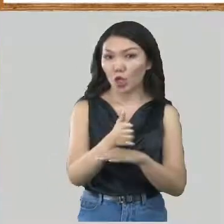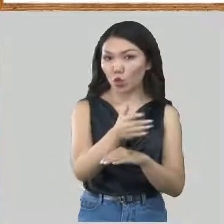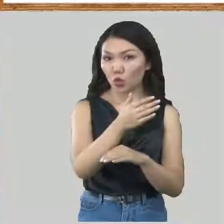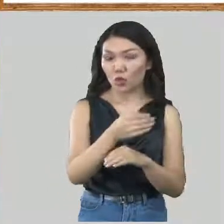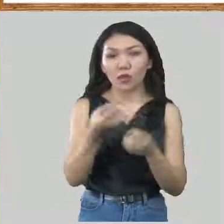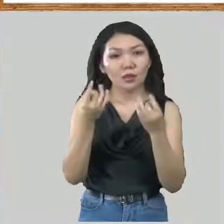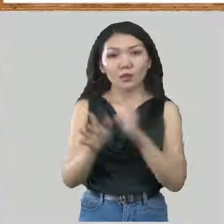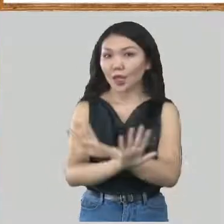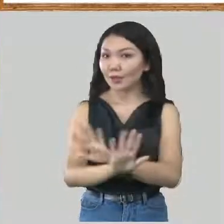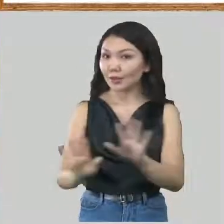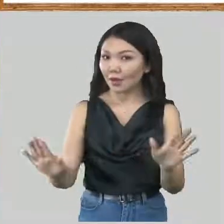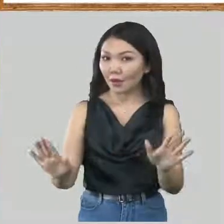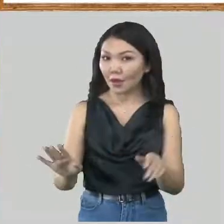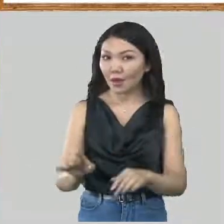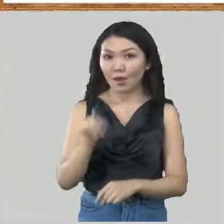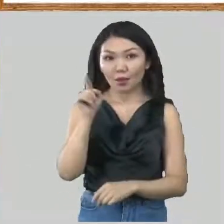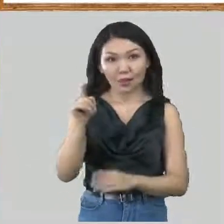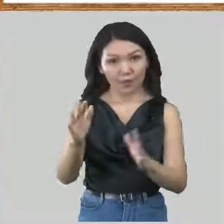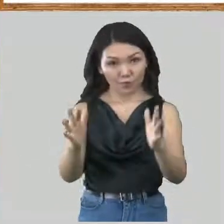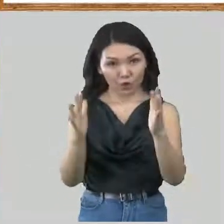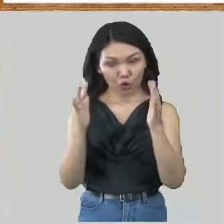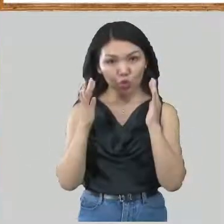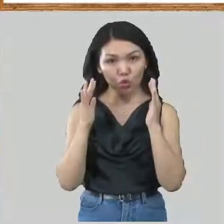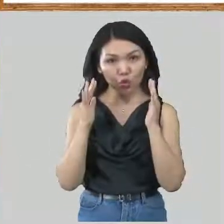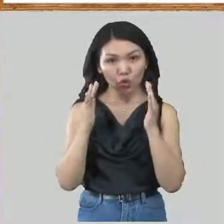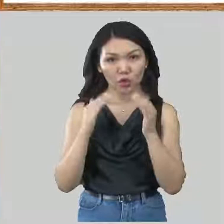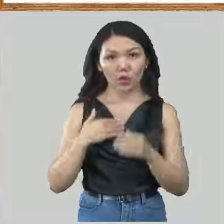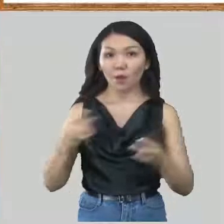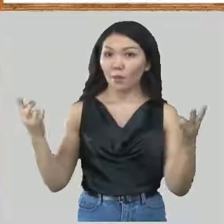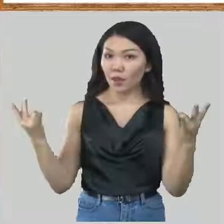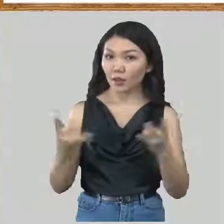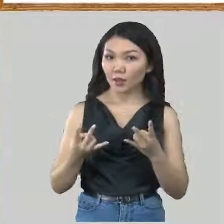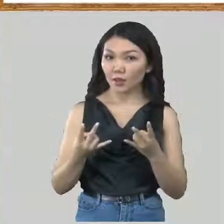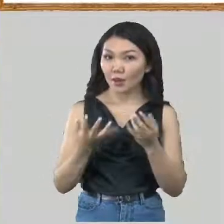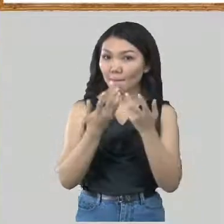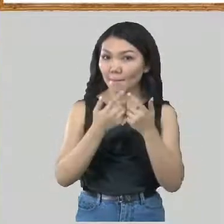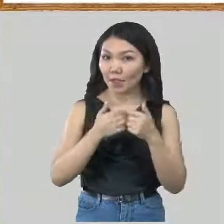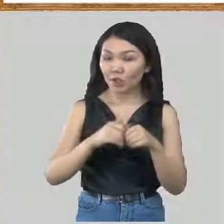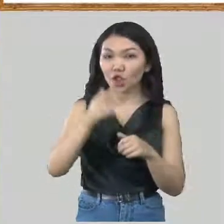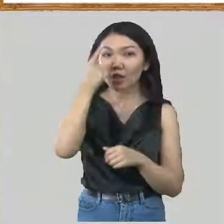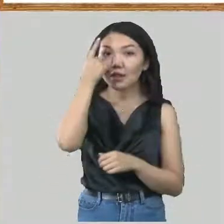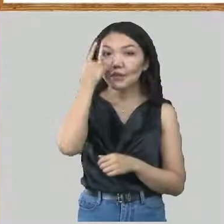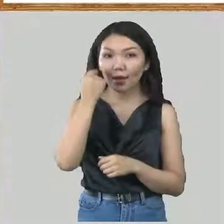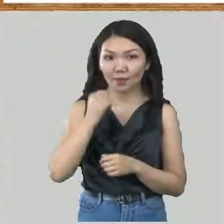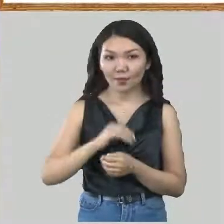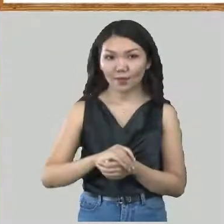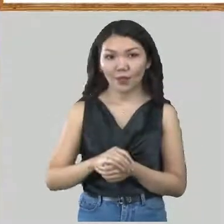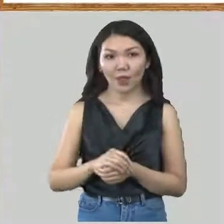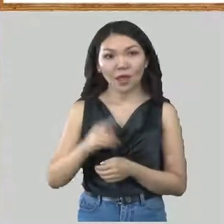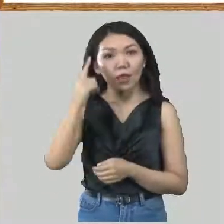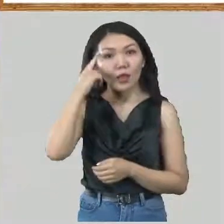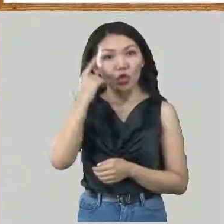непростая. Здесь, в лесу, нам понадобятся математические знания. Надеюсь,